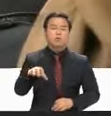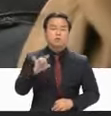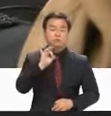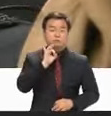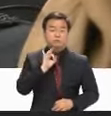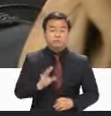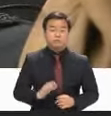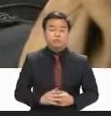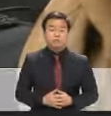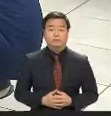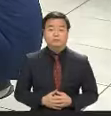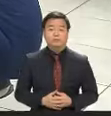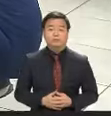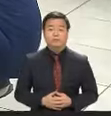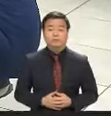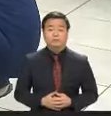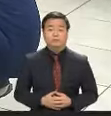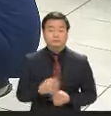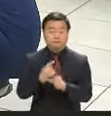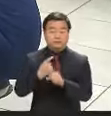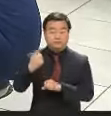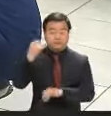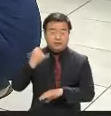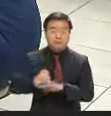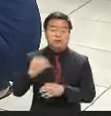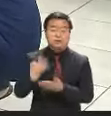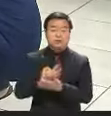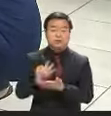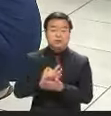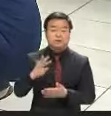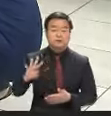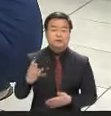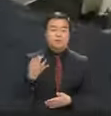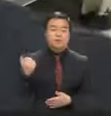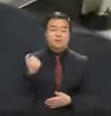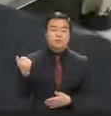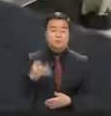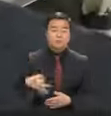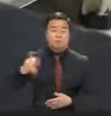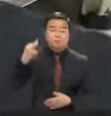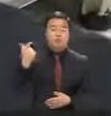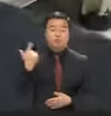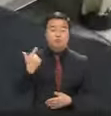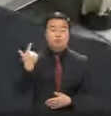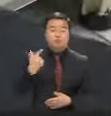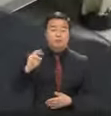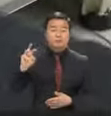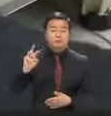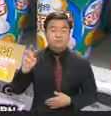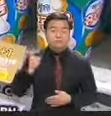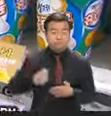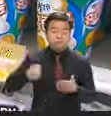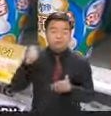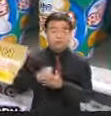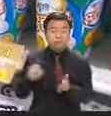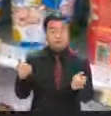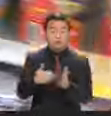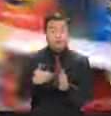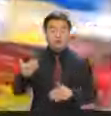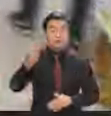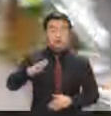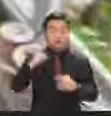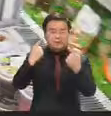그런 것뿐이라. 내년 최저임금은 450원 오른 6,030원으로 결정됐습니다. 하지만